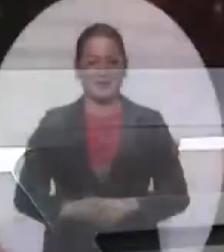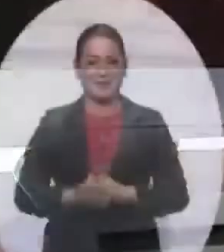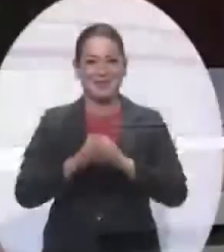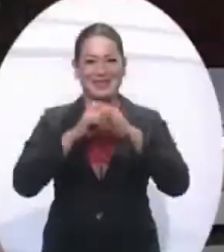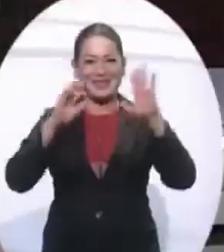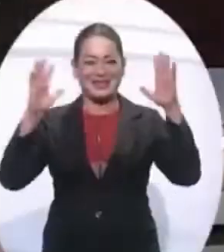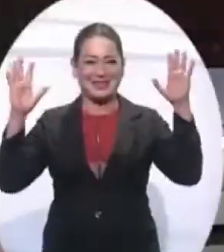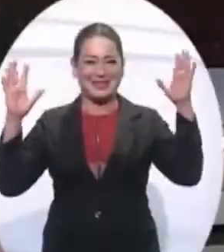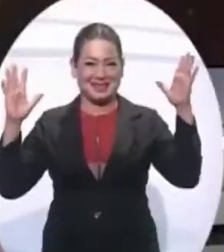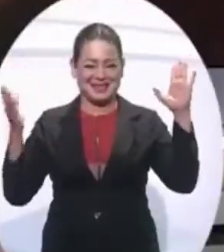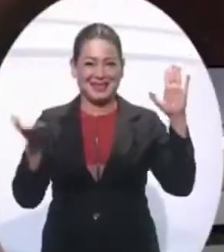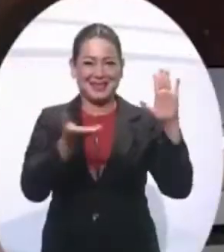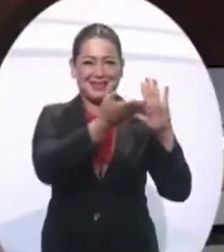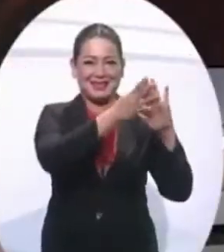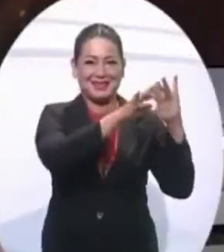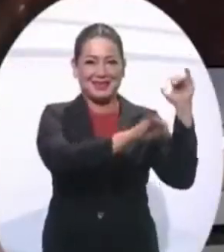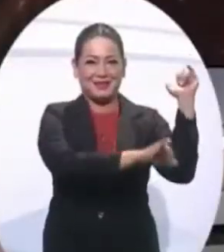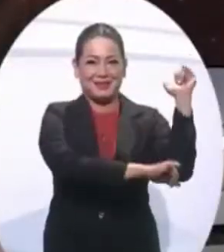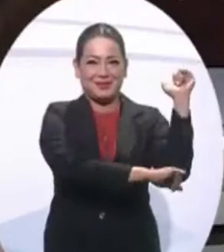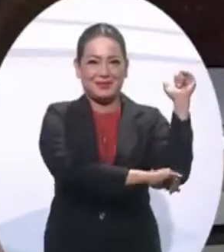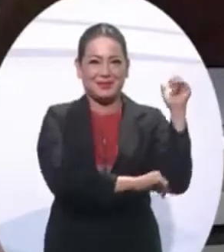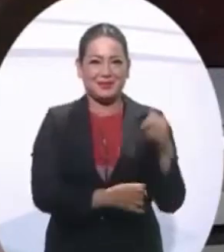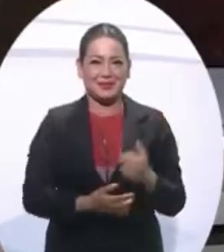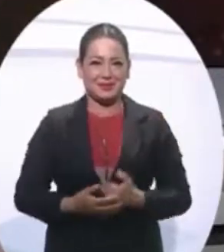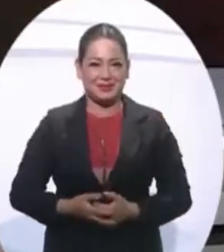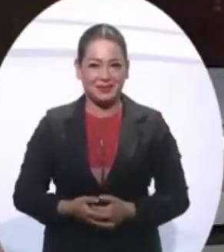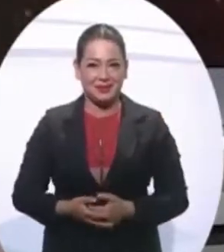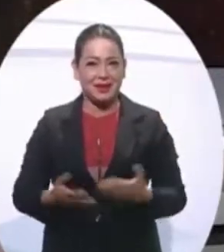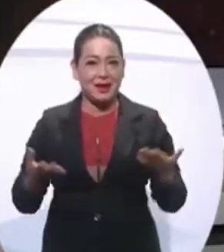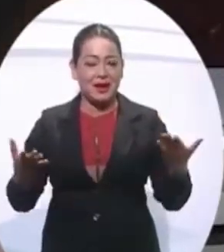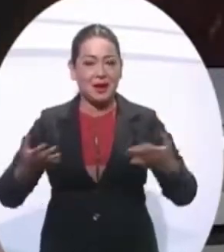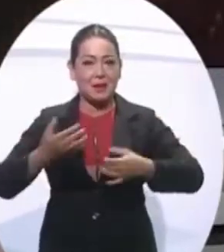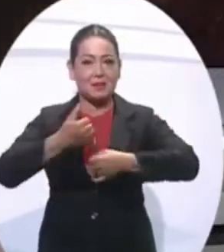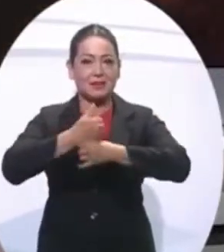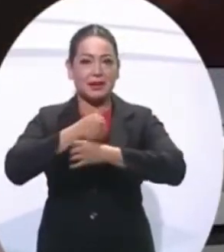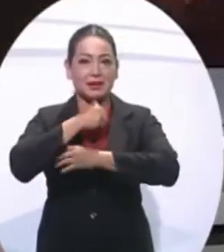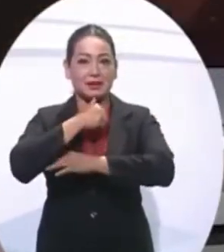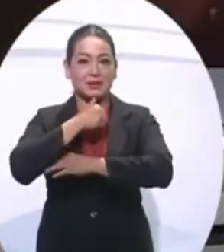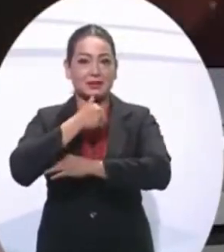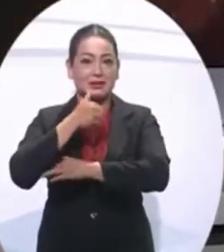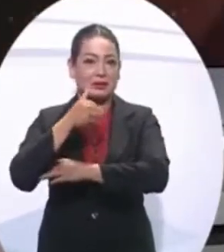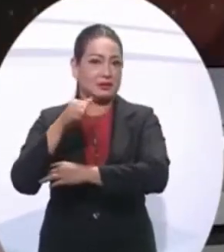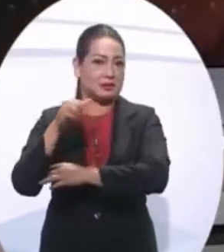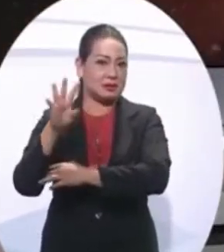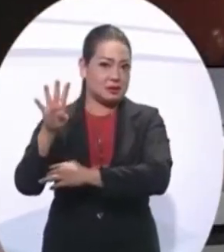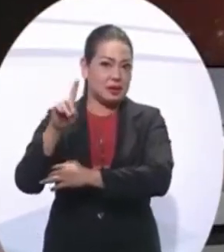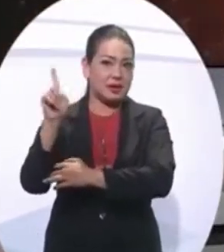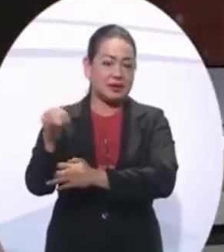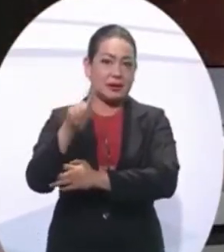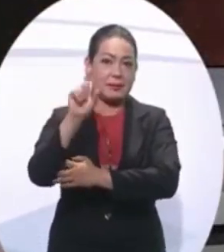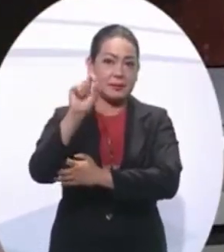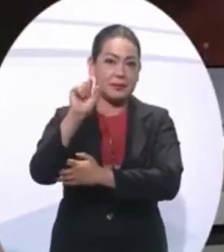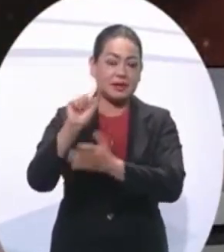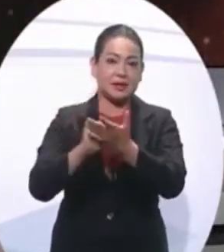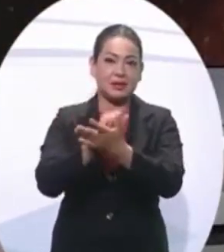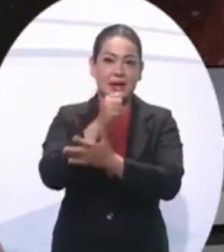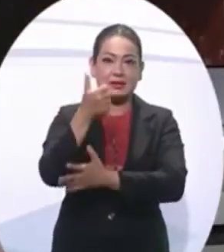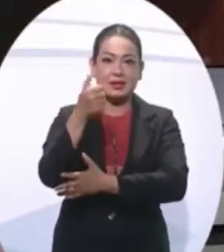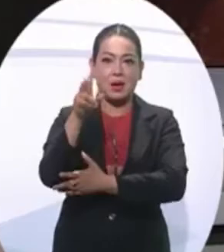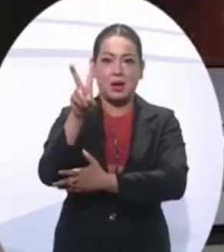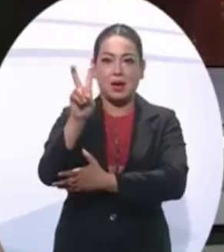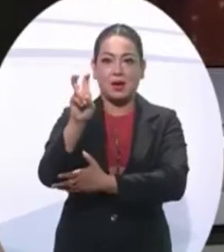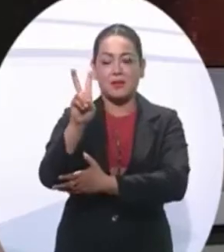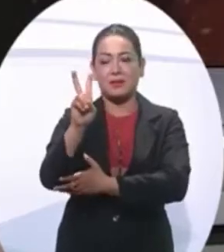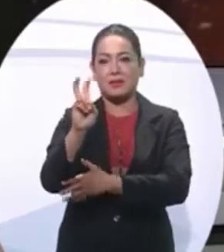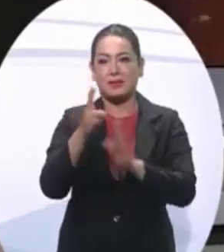Xin kính chào quý vị mới có thể theo dõi bạn trên buổi trưa của Đài truyền hình Thành phố Hồ Chí Minh hôm nay thứ tư ngày 10 tháng 6 năm 2020 tôi đọc bản